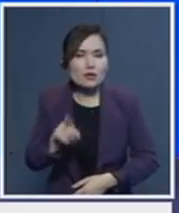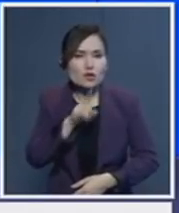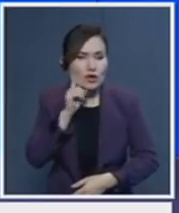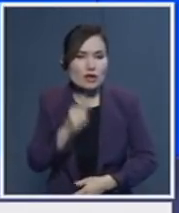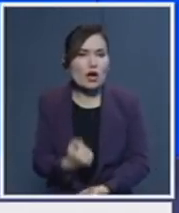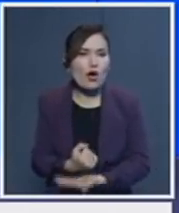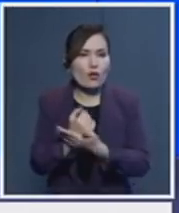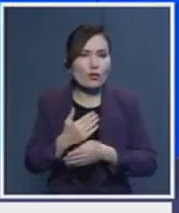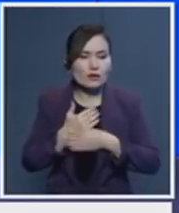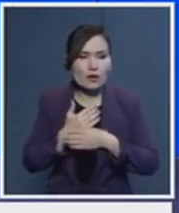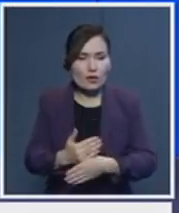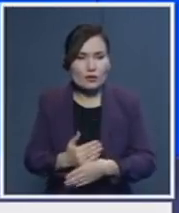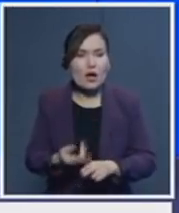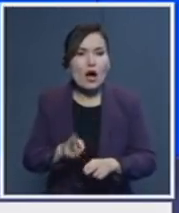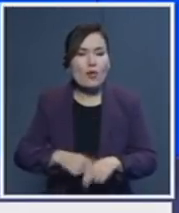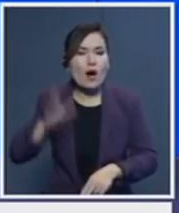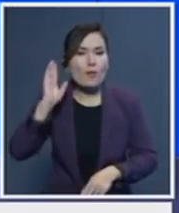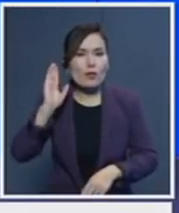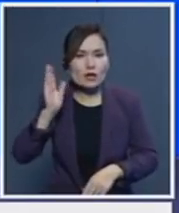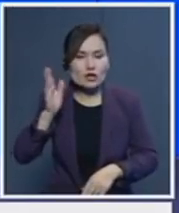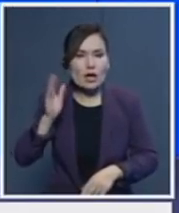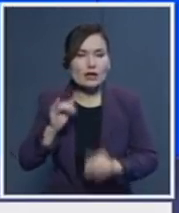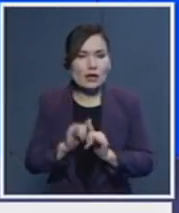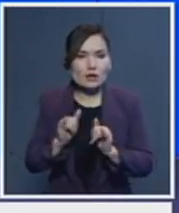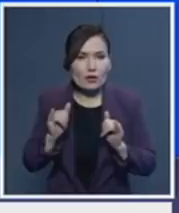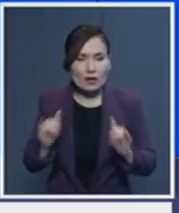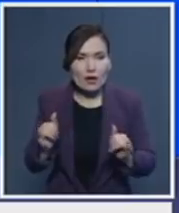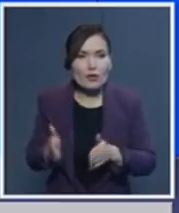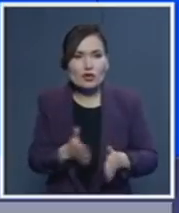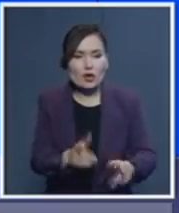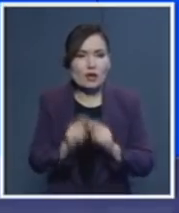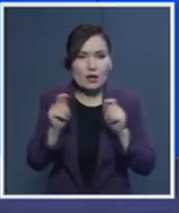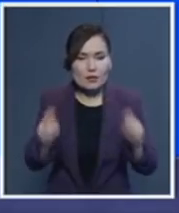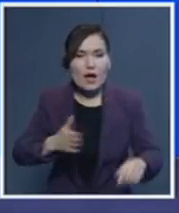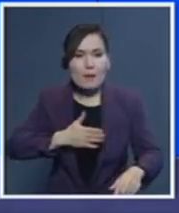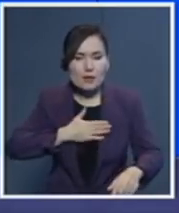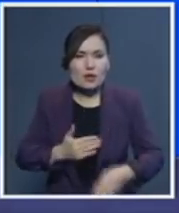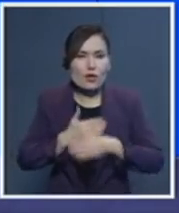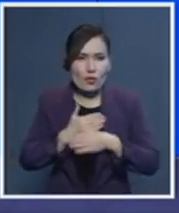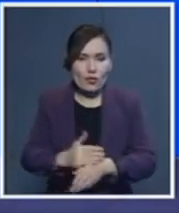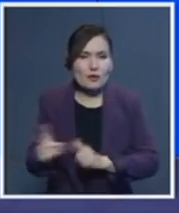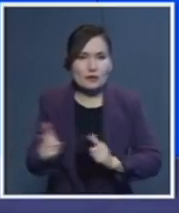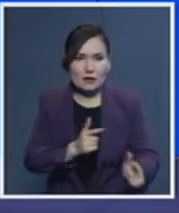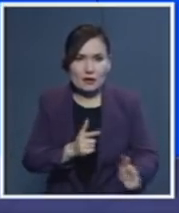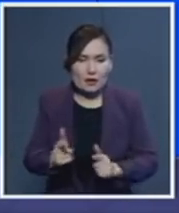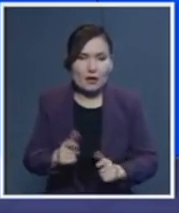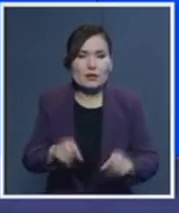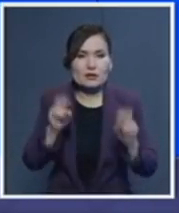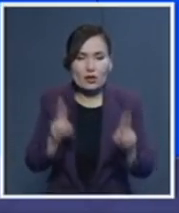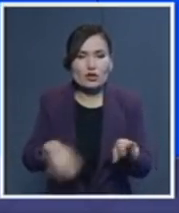жастарымызды қолдауға, олардың болашағын ашып беруге, өзіміздің көмегімізді беруге